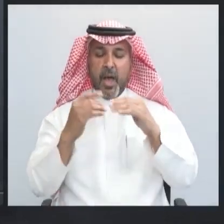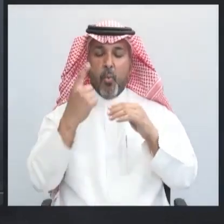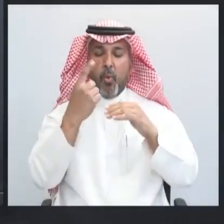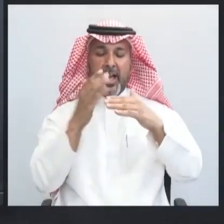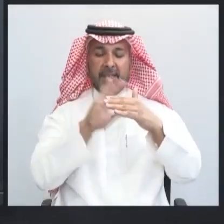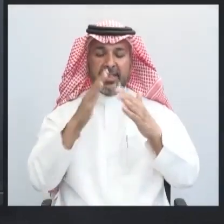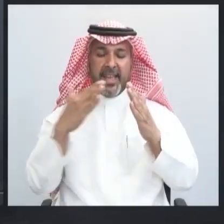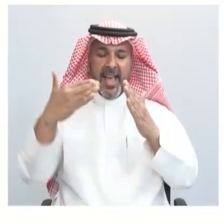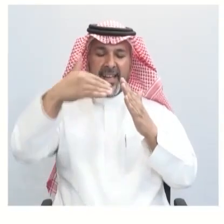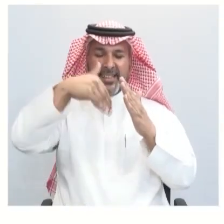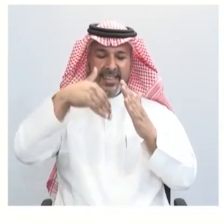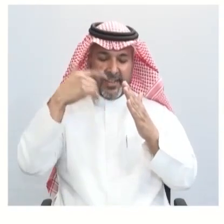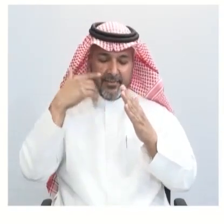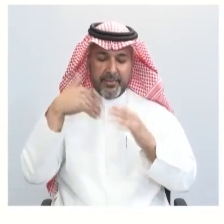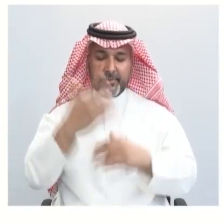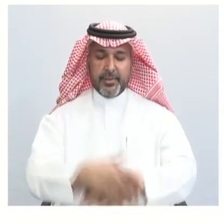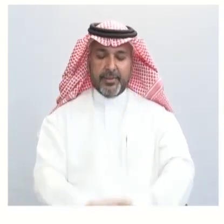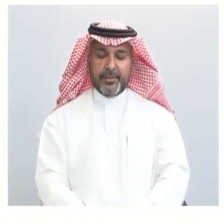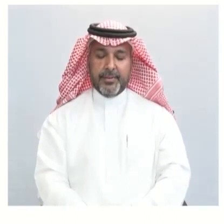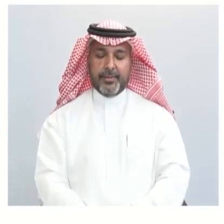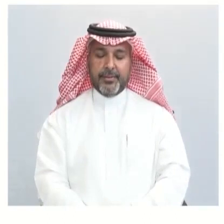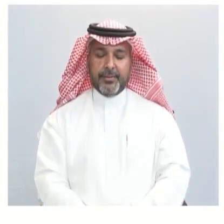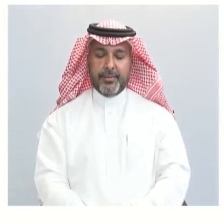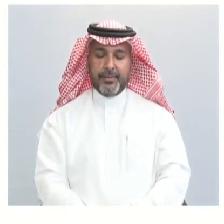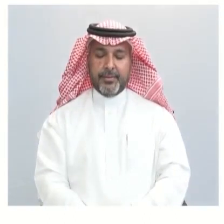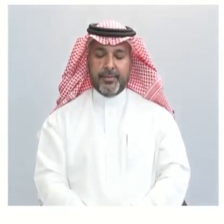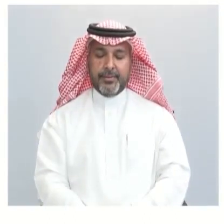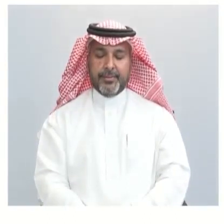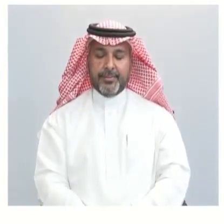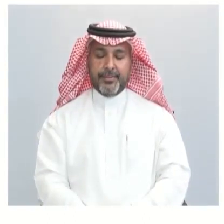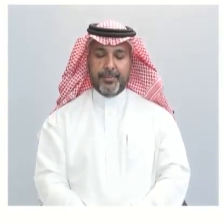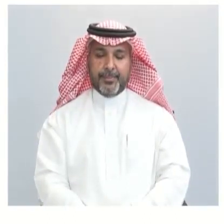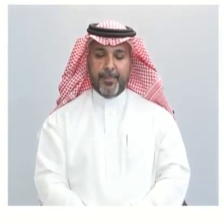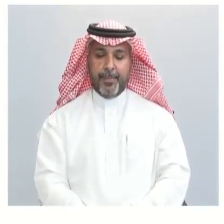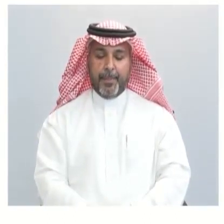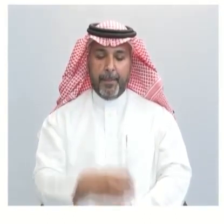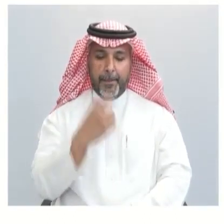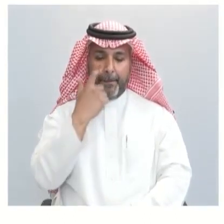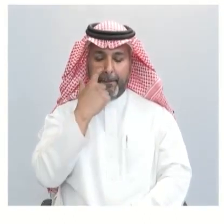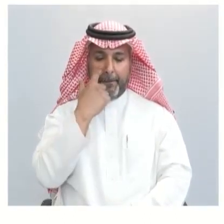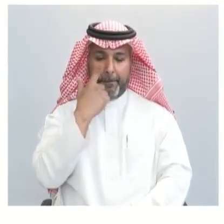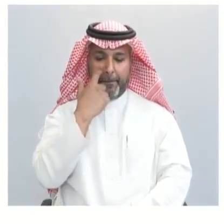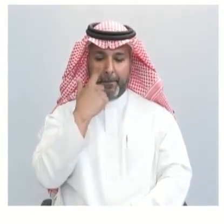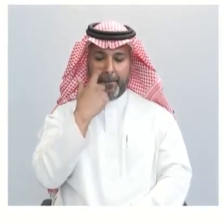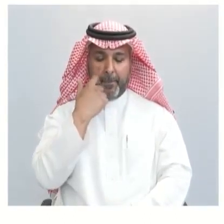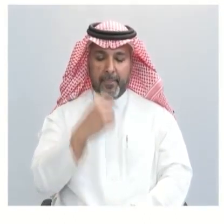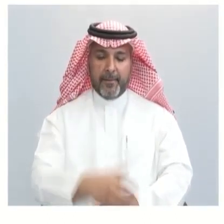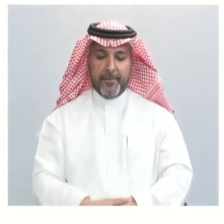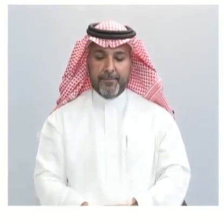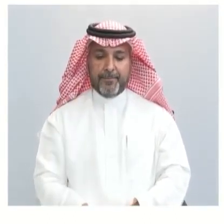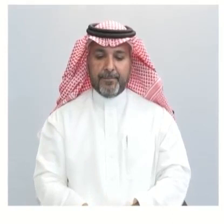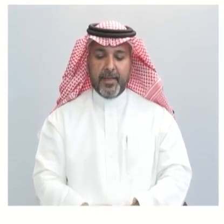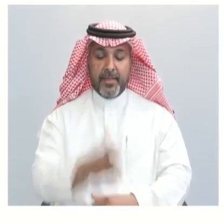الاعداد الحقيقيه على خط الوا على محور واي جميع الاعداد الحقيقيه ما عدا من اللي